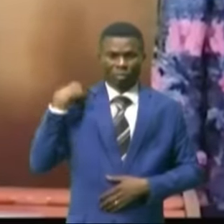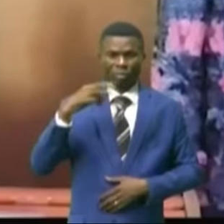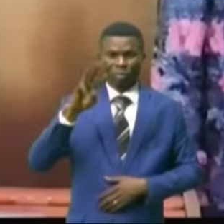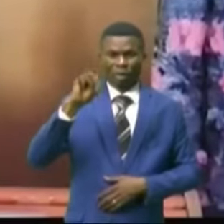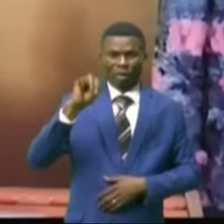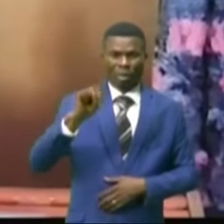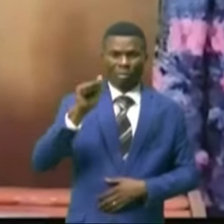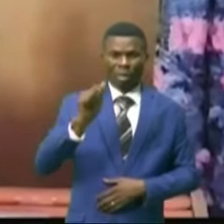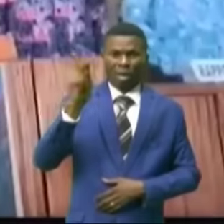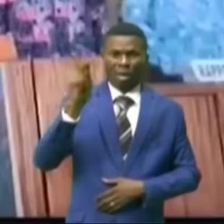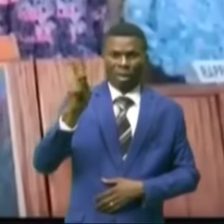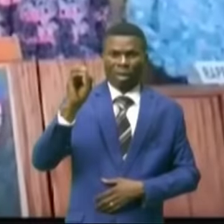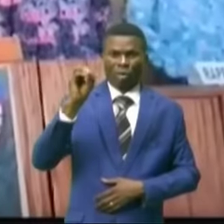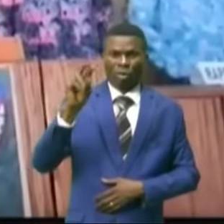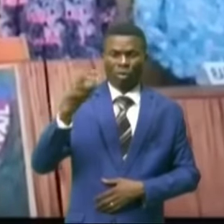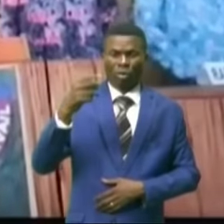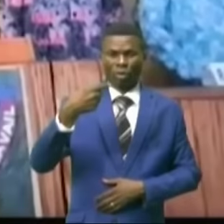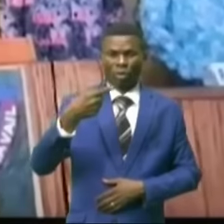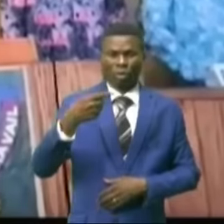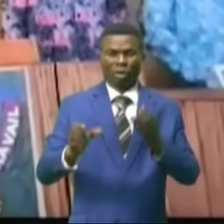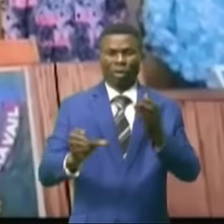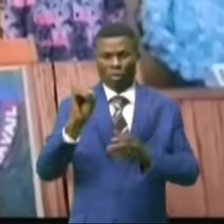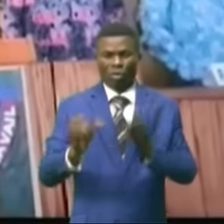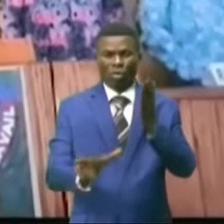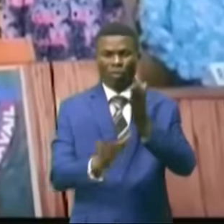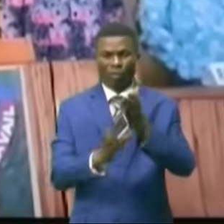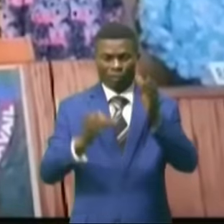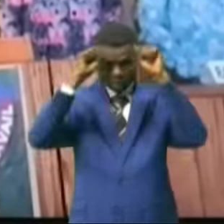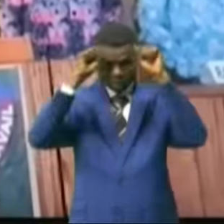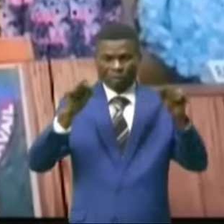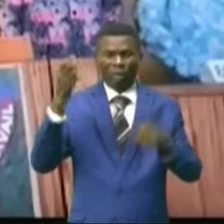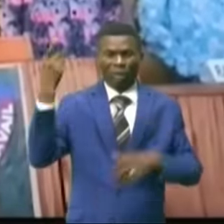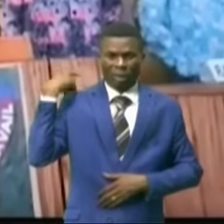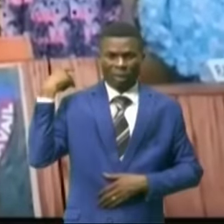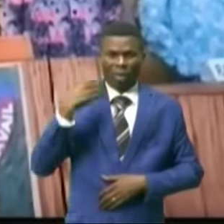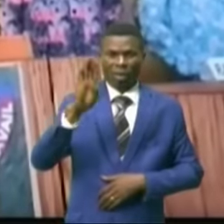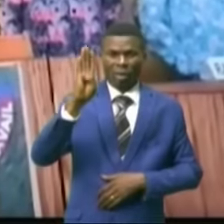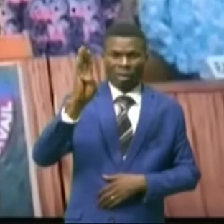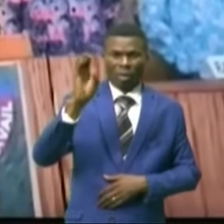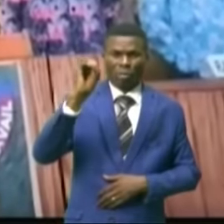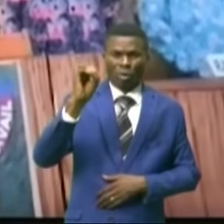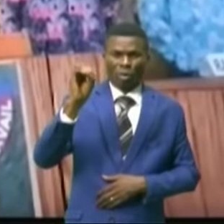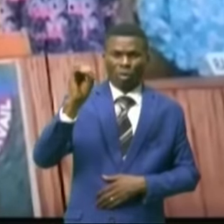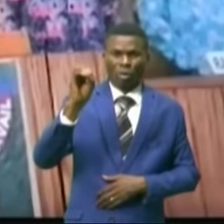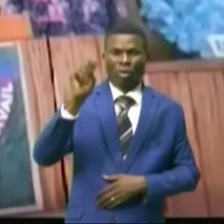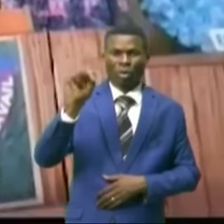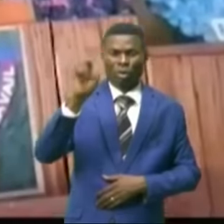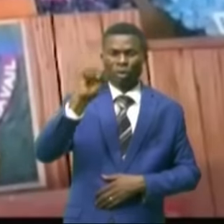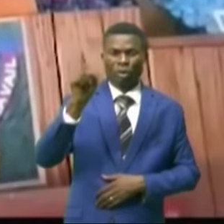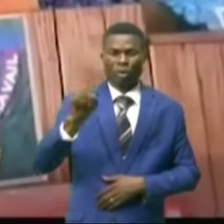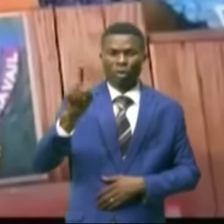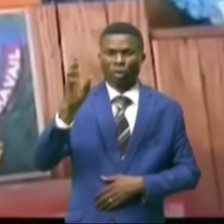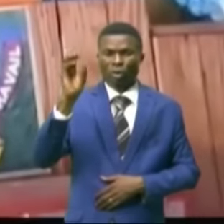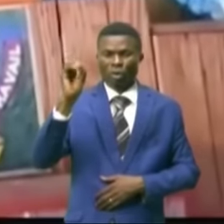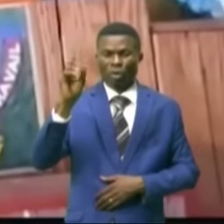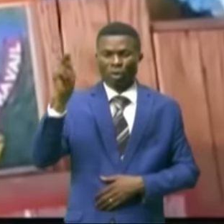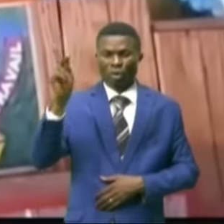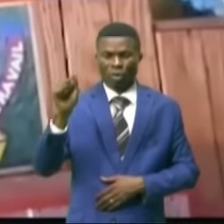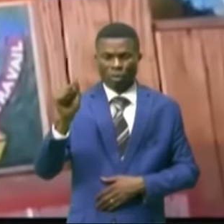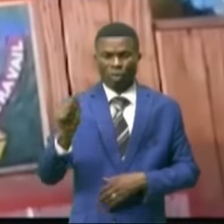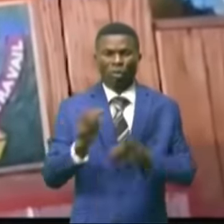Makongo Abukana, vice-président, l'honorable Bozoko Manyongo, vigilant,